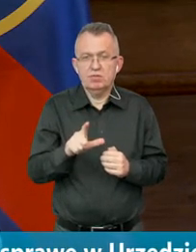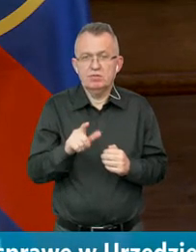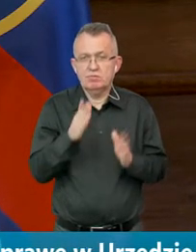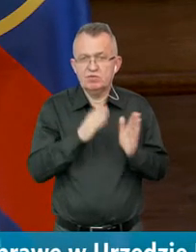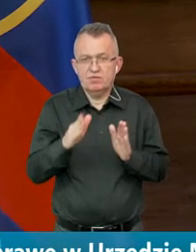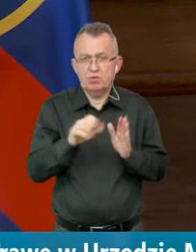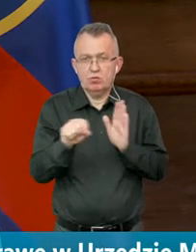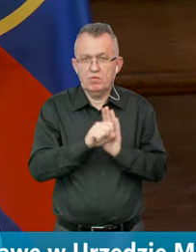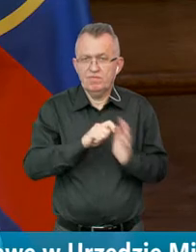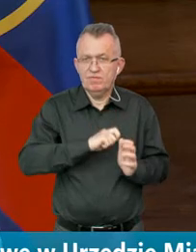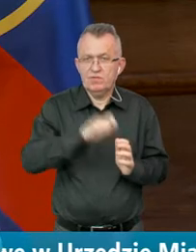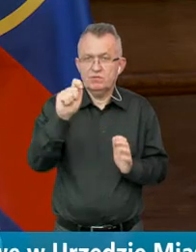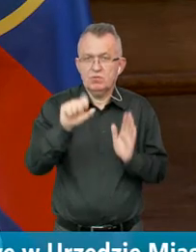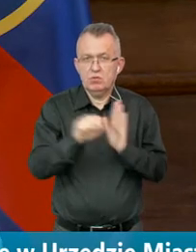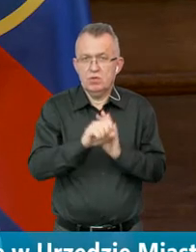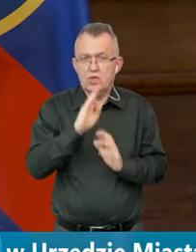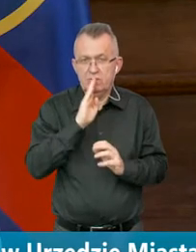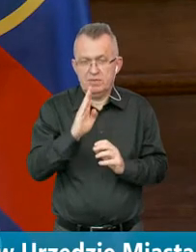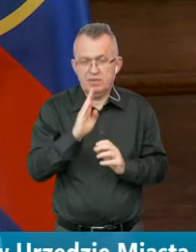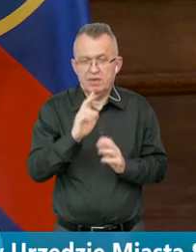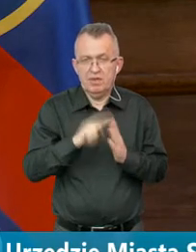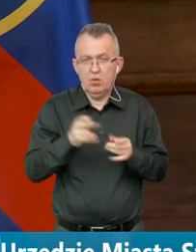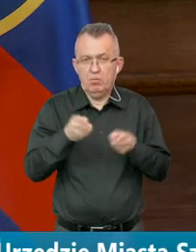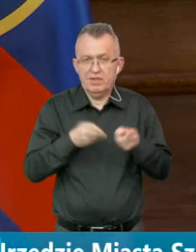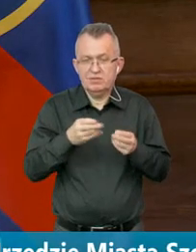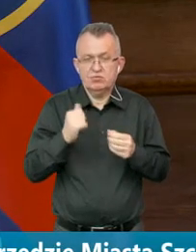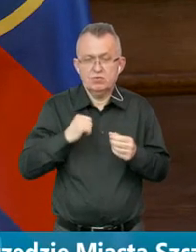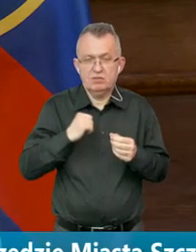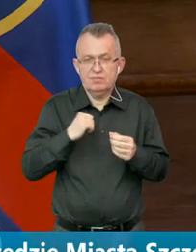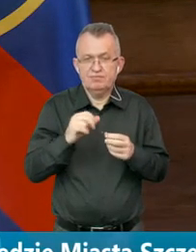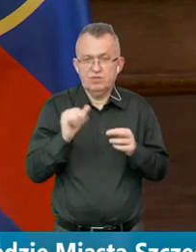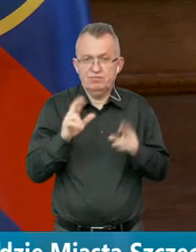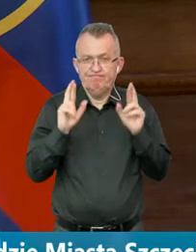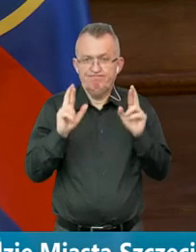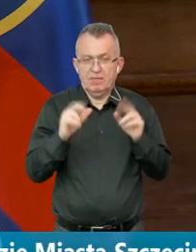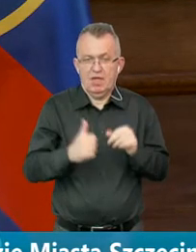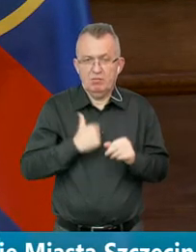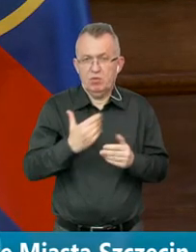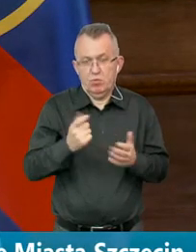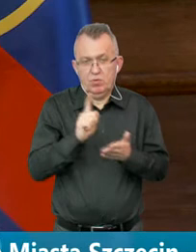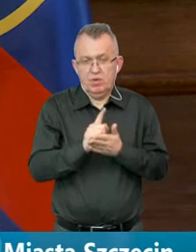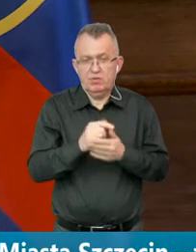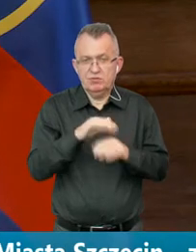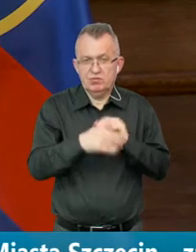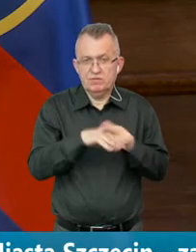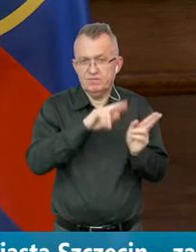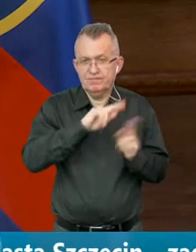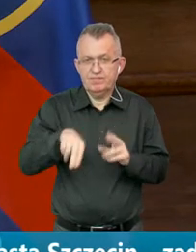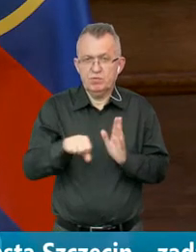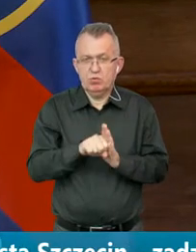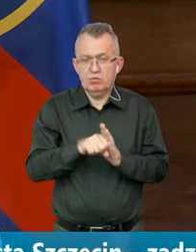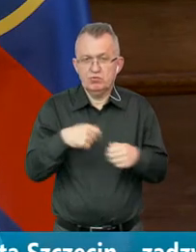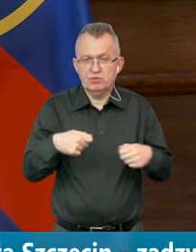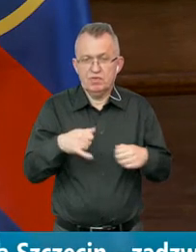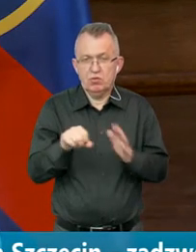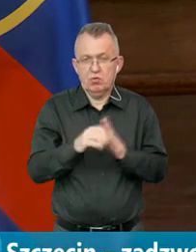się już do wyjazdu do Stanów Zjednoczonych na operację. Trzymamy za niego kciuki. Mam nadzieję, że się uda, że szczęśliwie wróci do Szczecina,